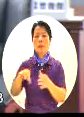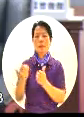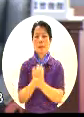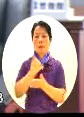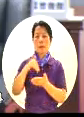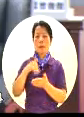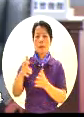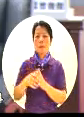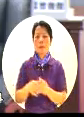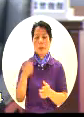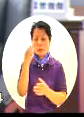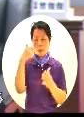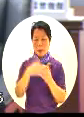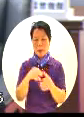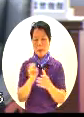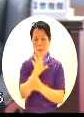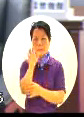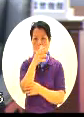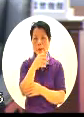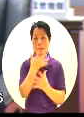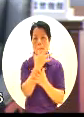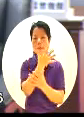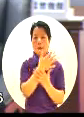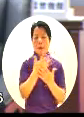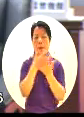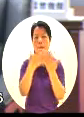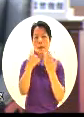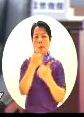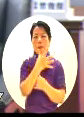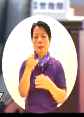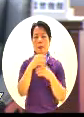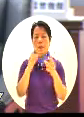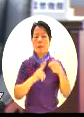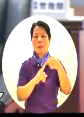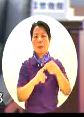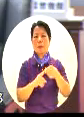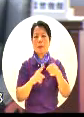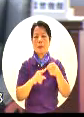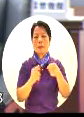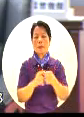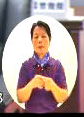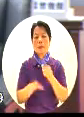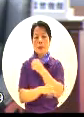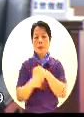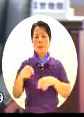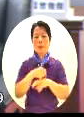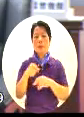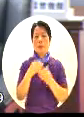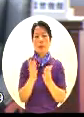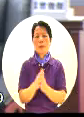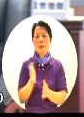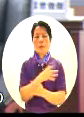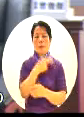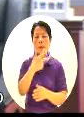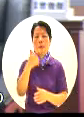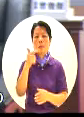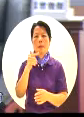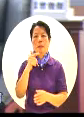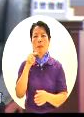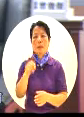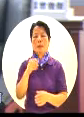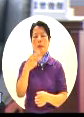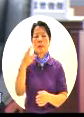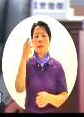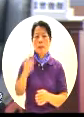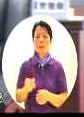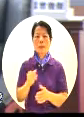们可以看到里面的报表，你看公车处的基金还偏了7.3亿的，